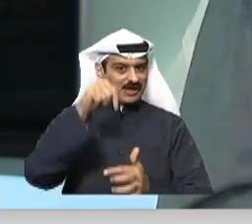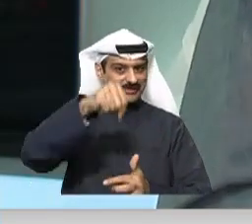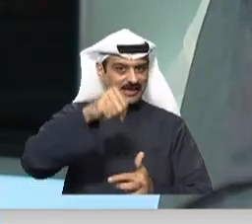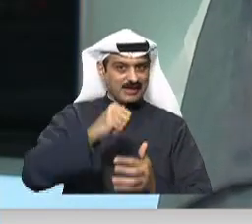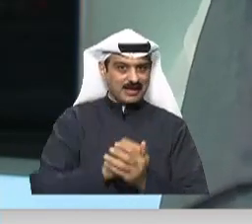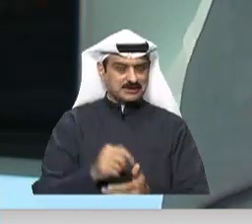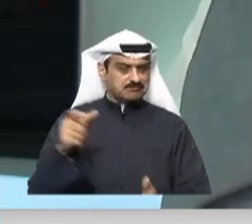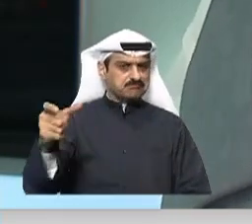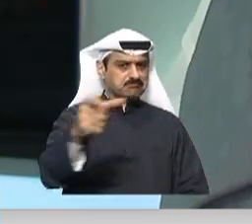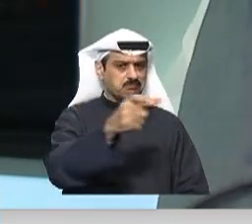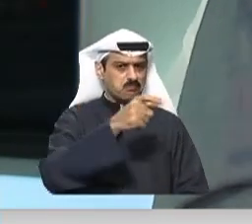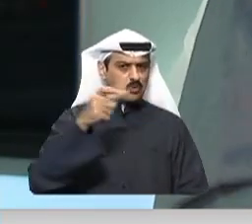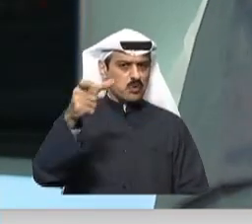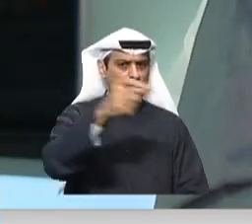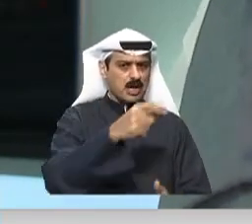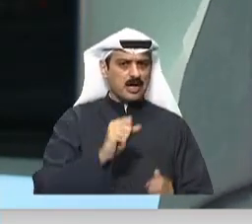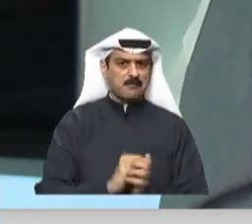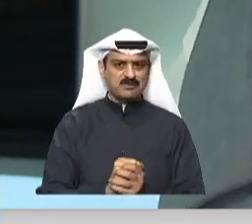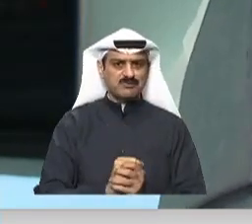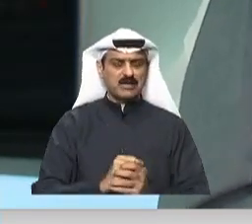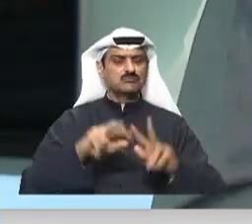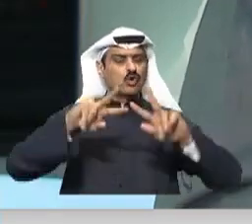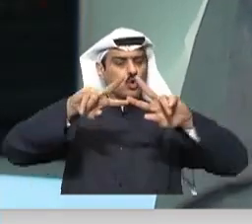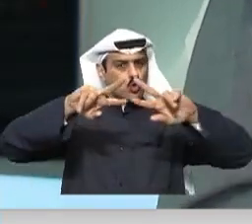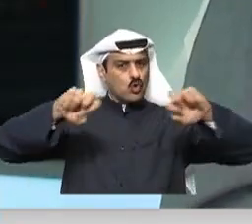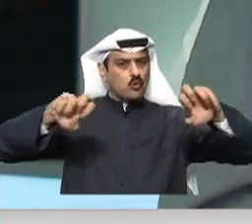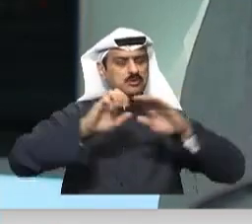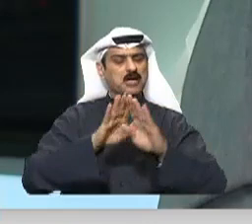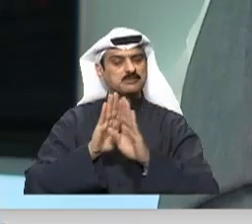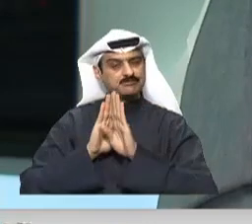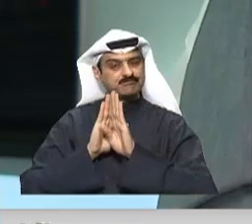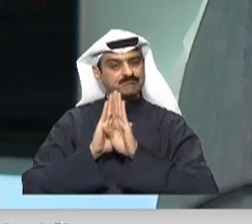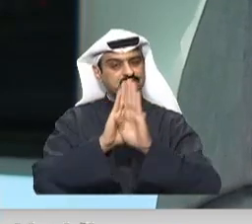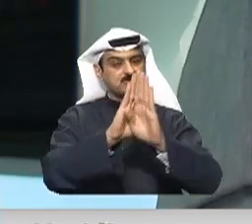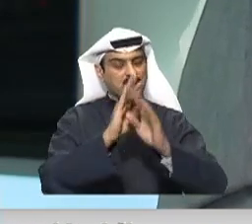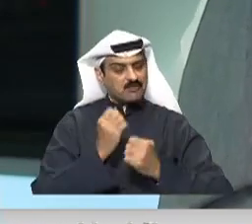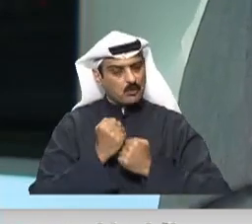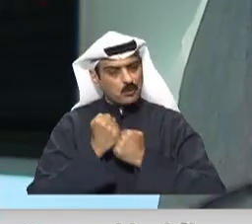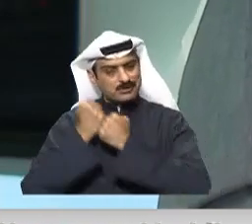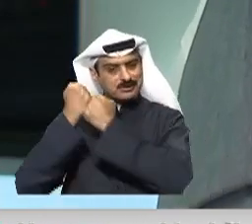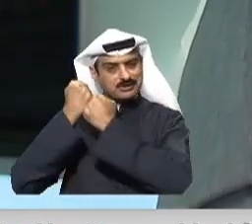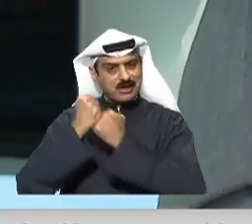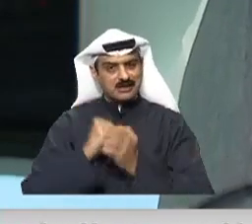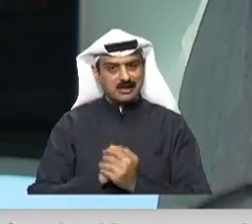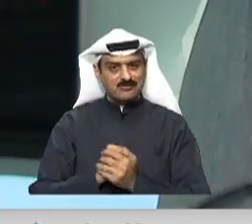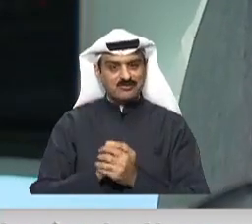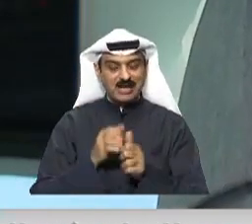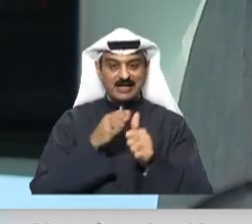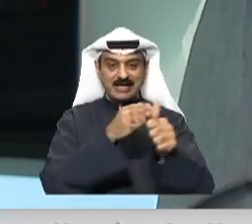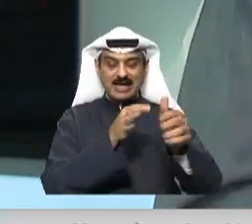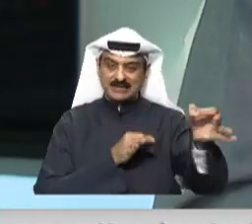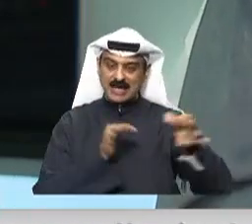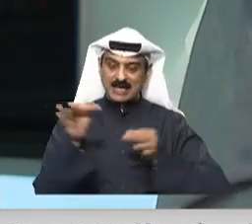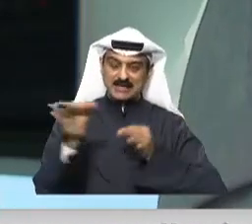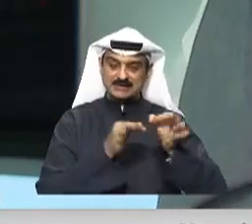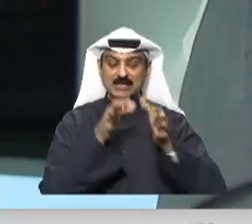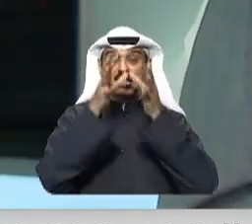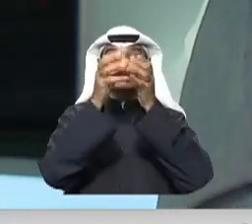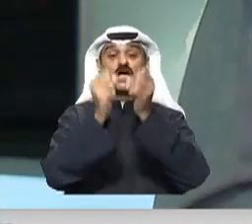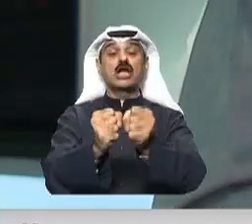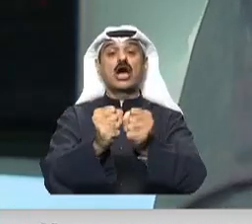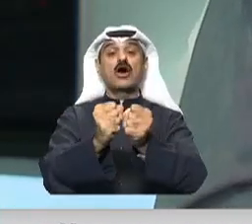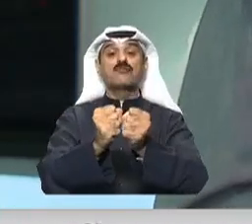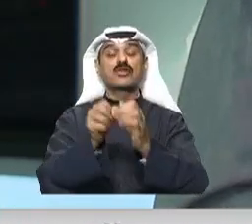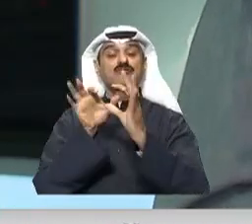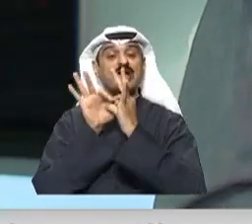مراقبه ومتابعه والدفع من قبل همم القياده السياسيه للحفاظ على هذه